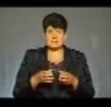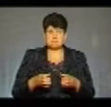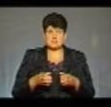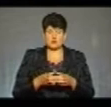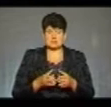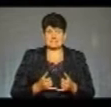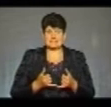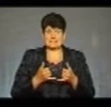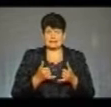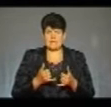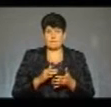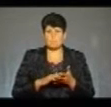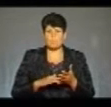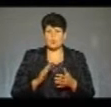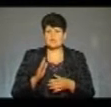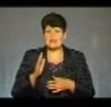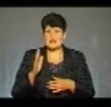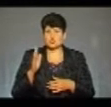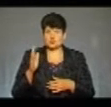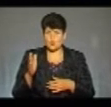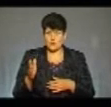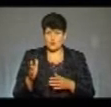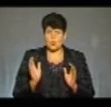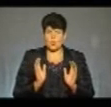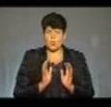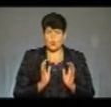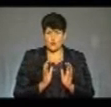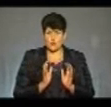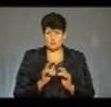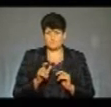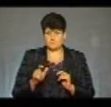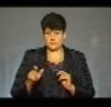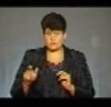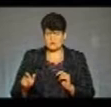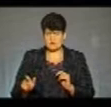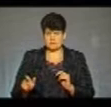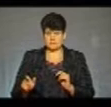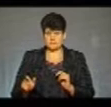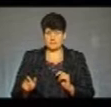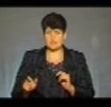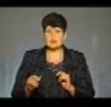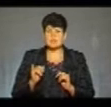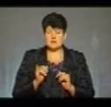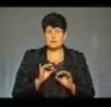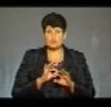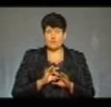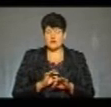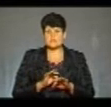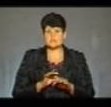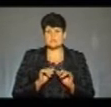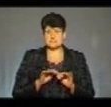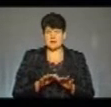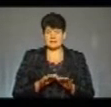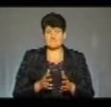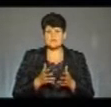для подальшого охорони потерпілих осіб і проводяться заходи для встановлення